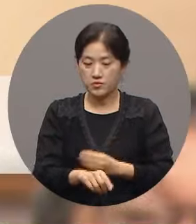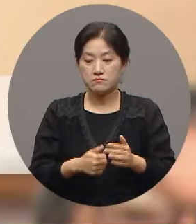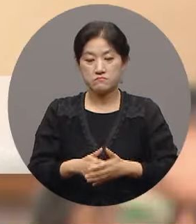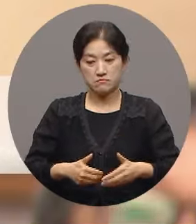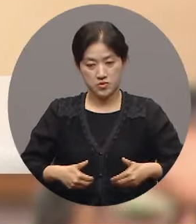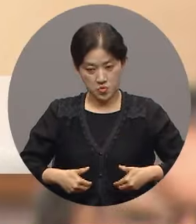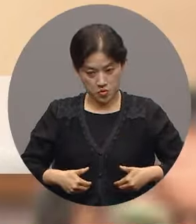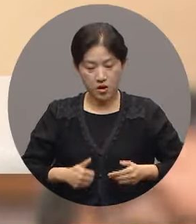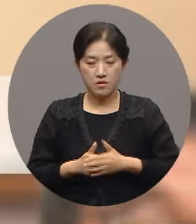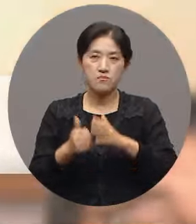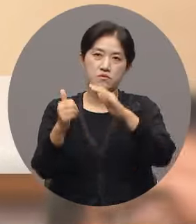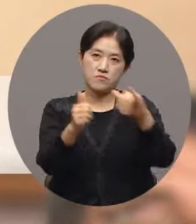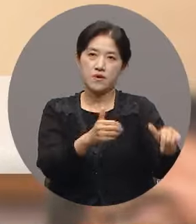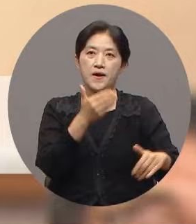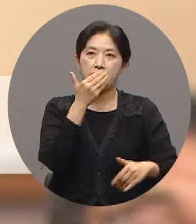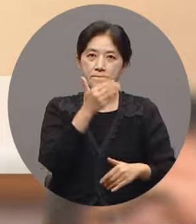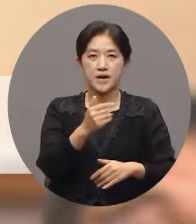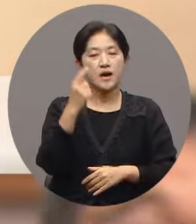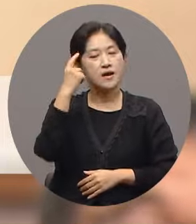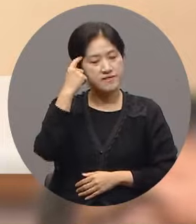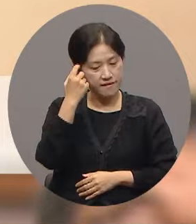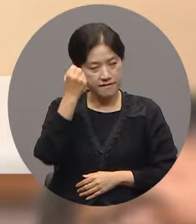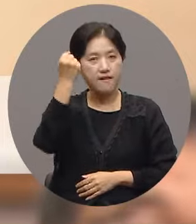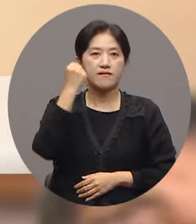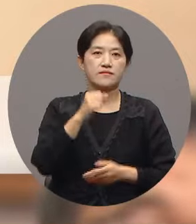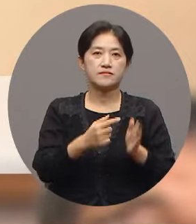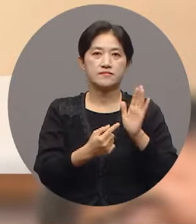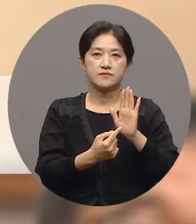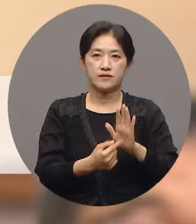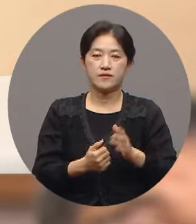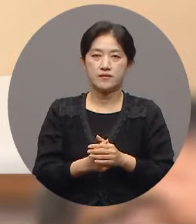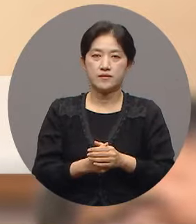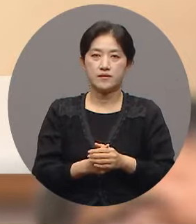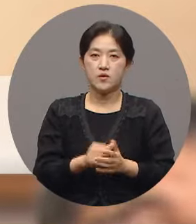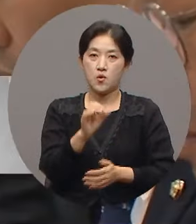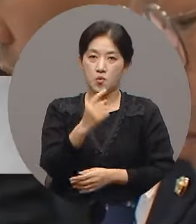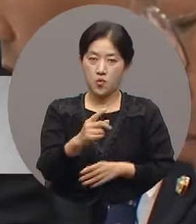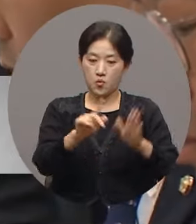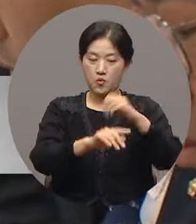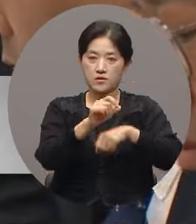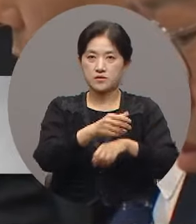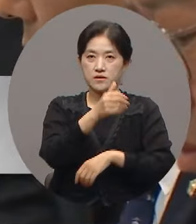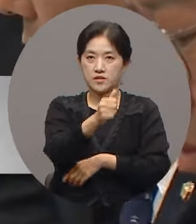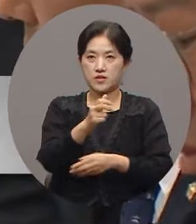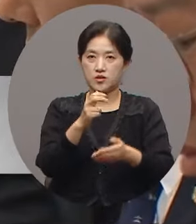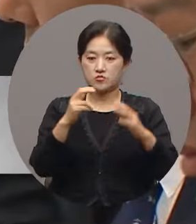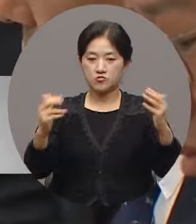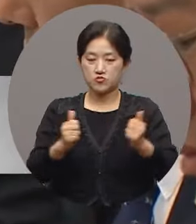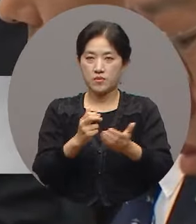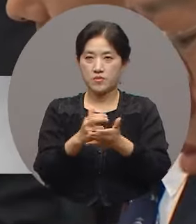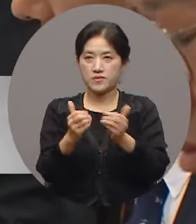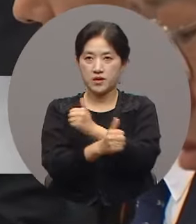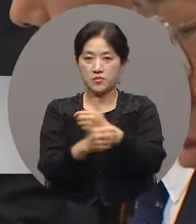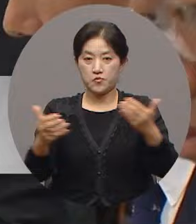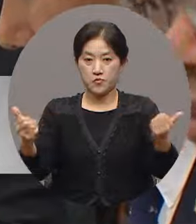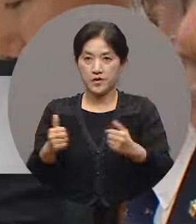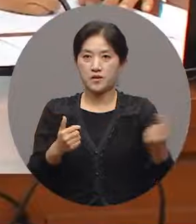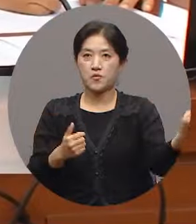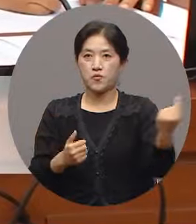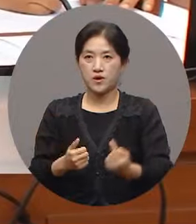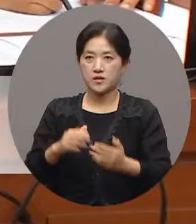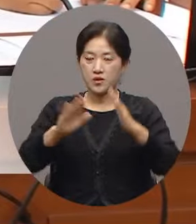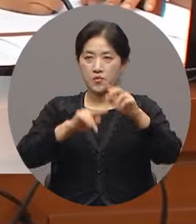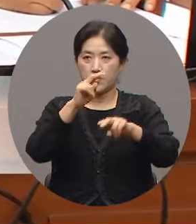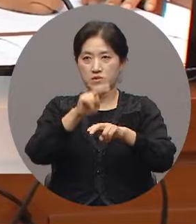필요성이 있다면 할 수 있다고 생각한다고 밝혔습니다 처장은 이날 국회 법제사법 위원회 전체 회의에 출석해